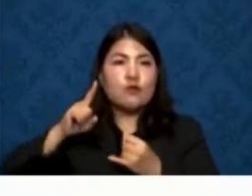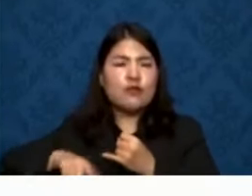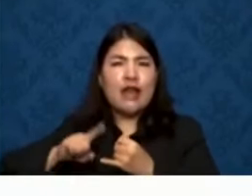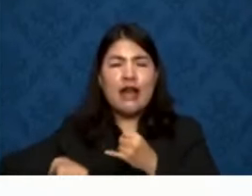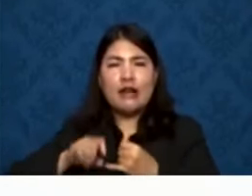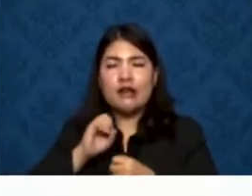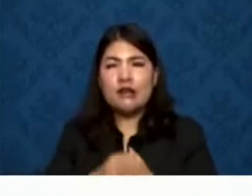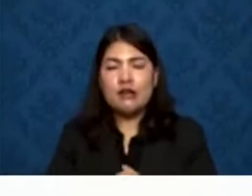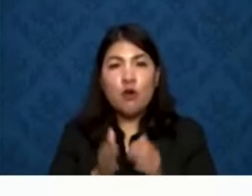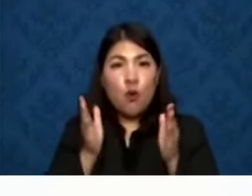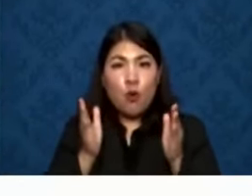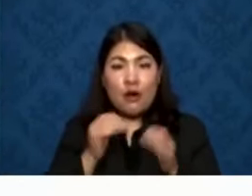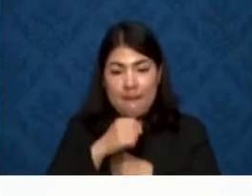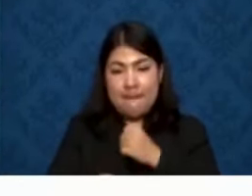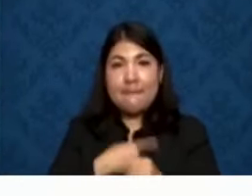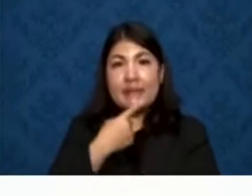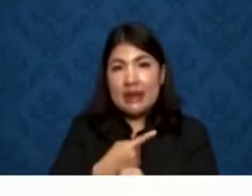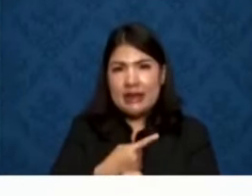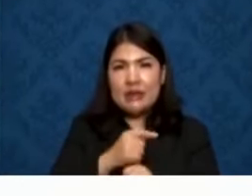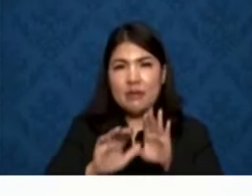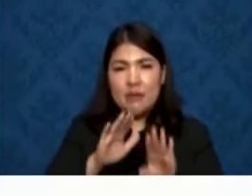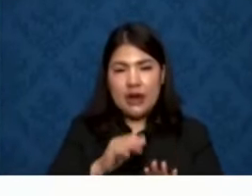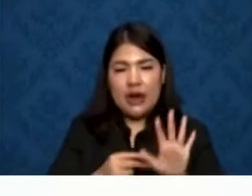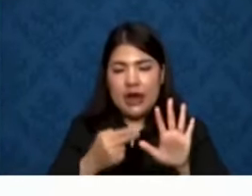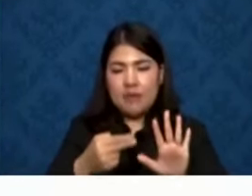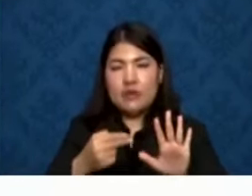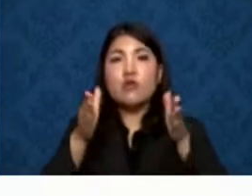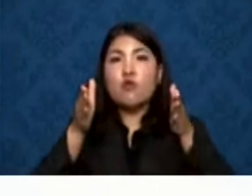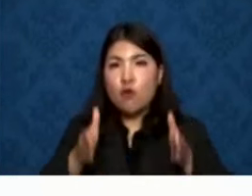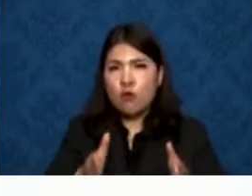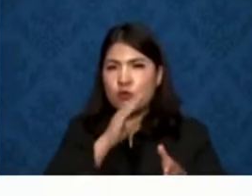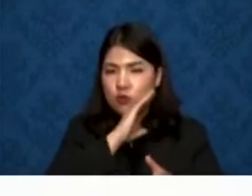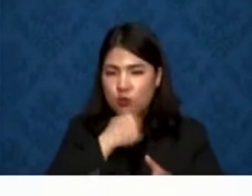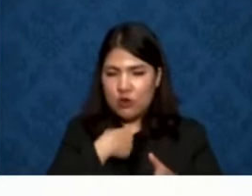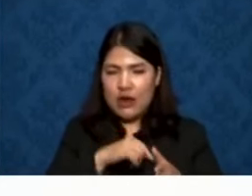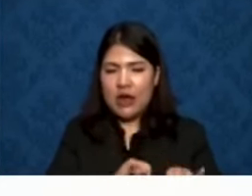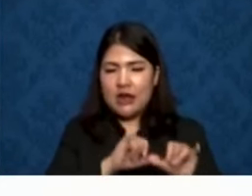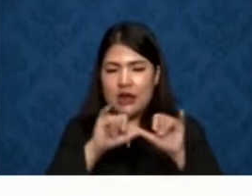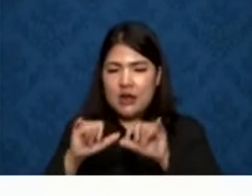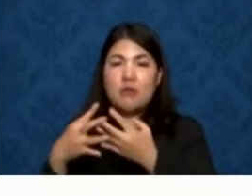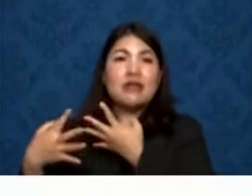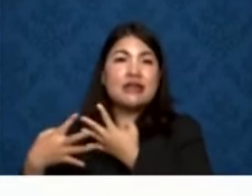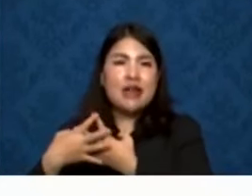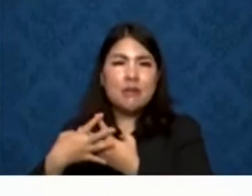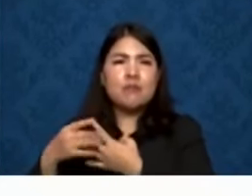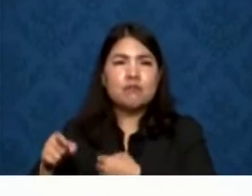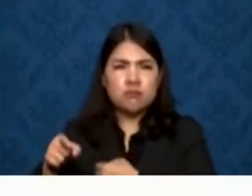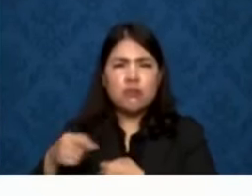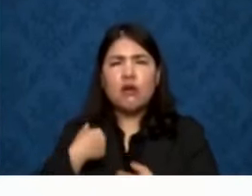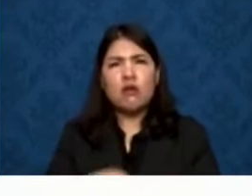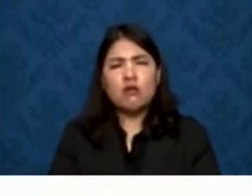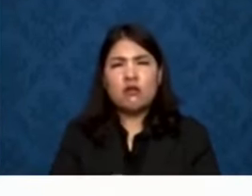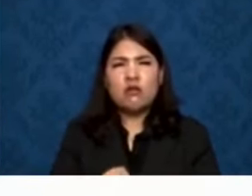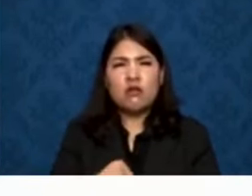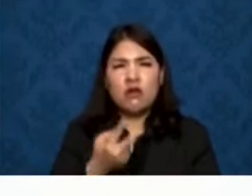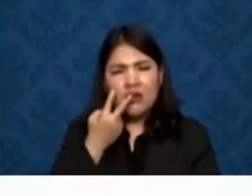ทุกคนใน 1ปีประมาณ 50,000กว่าคนเวลาออกไปอยู่ที่เรือนจำเราไม่เคยเราก็หัก